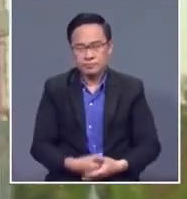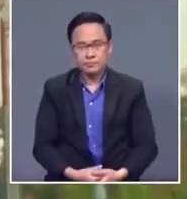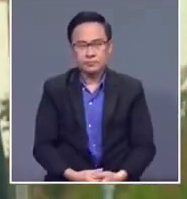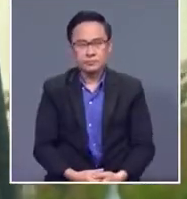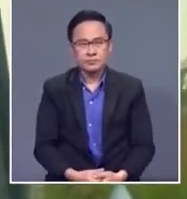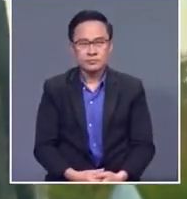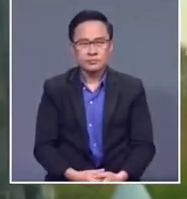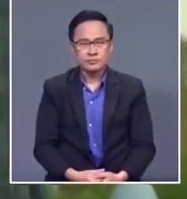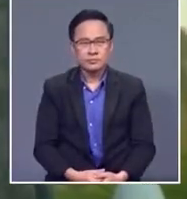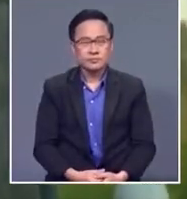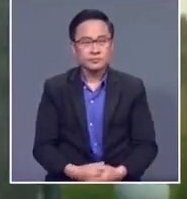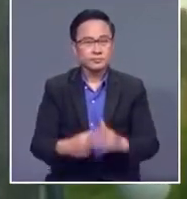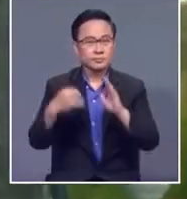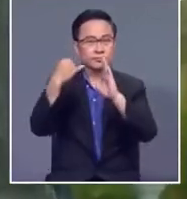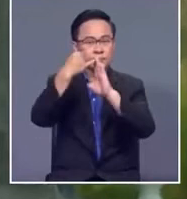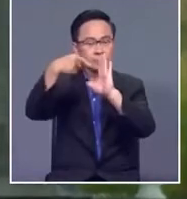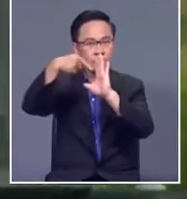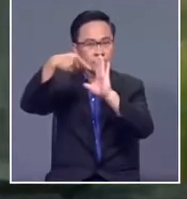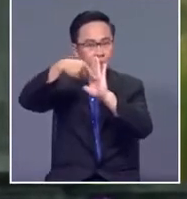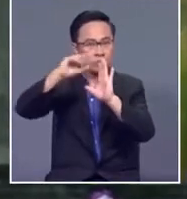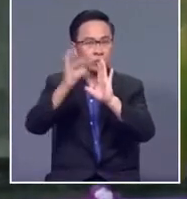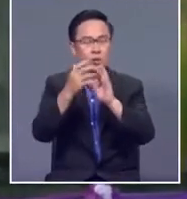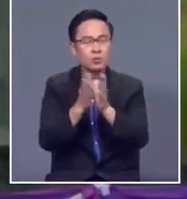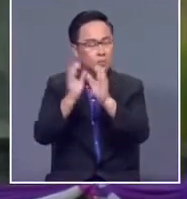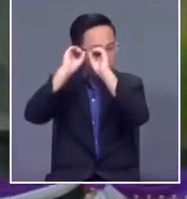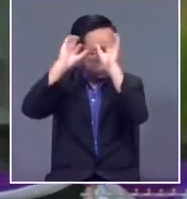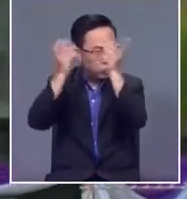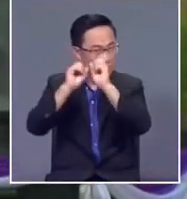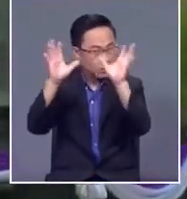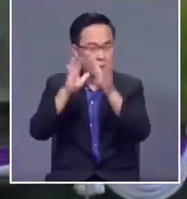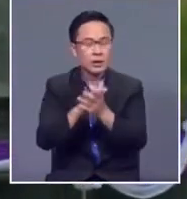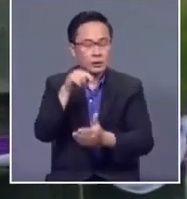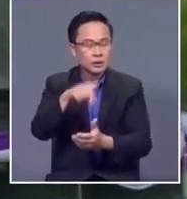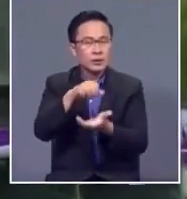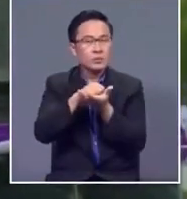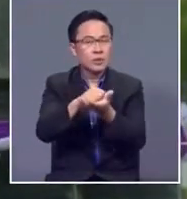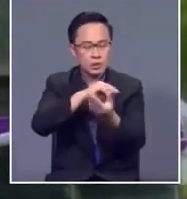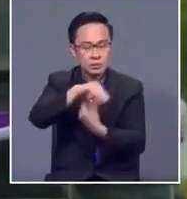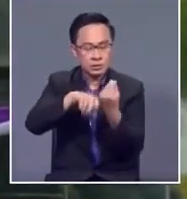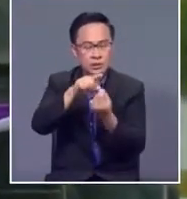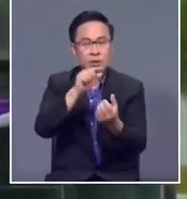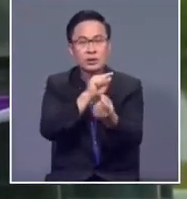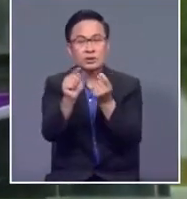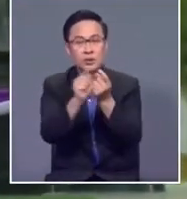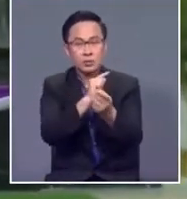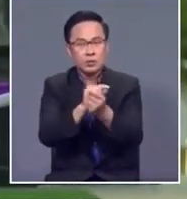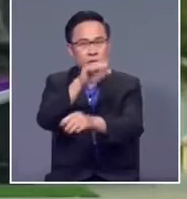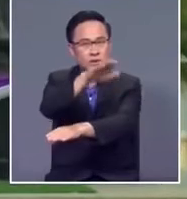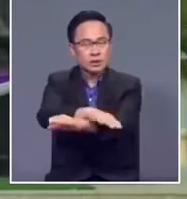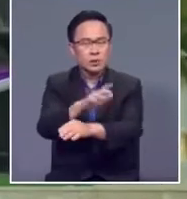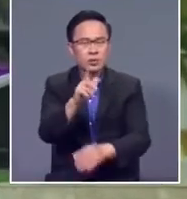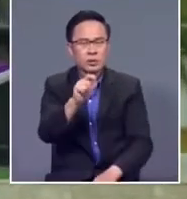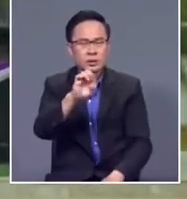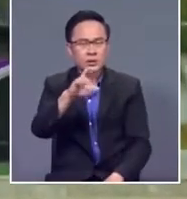คุณผู้ชมคะพิษณุโลกนั้นเป็นจังหวัดที่มีวิสัยทัศน์ว่าพิษณุโลกเมืองบริการเศรษฐกิจและสังคมสี่แยกอินโดจีนค่ะเพราะ